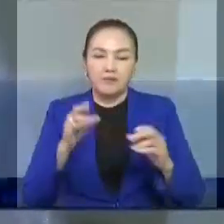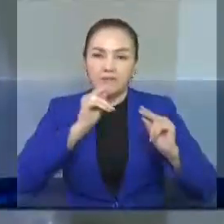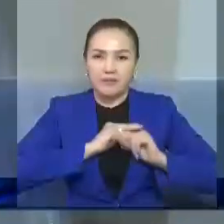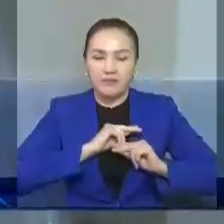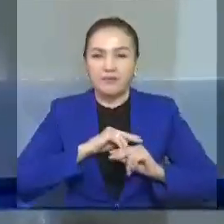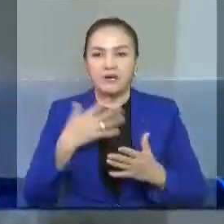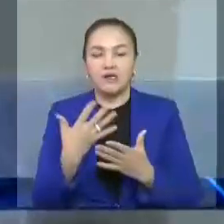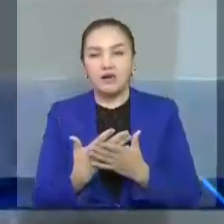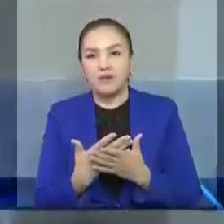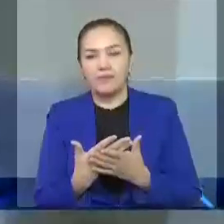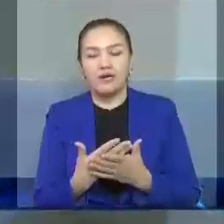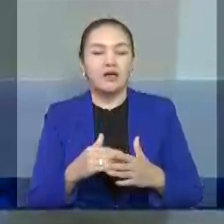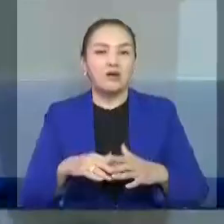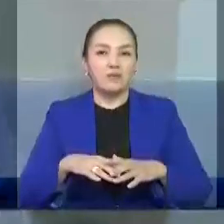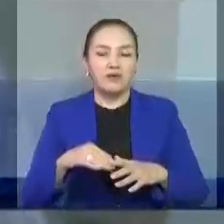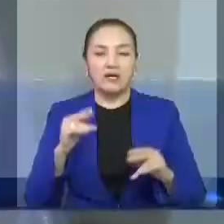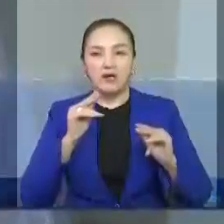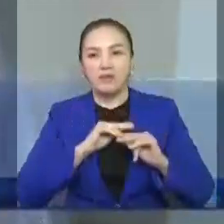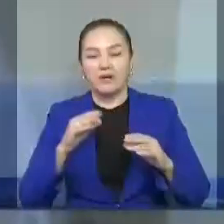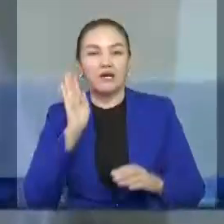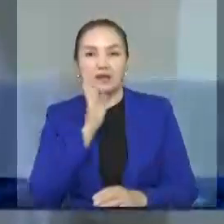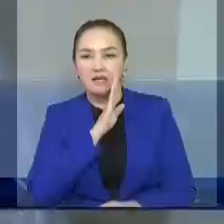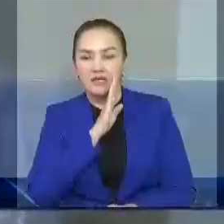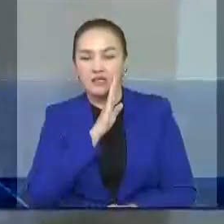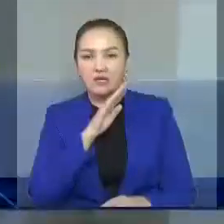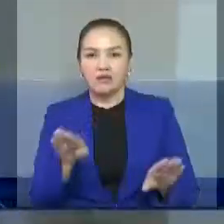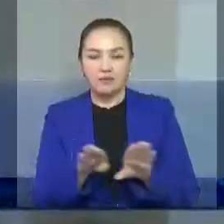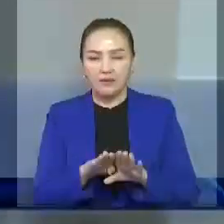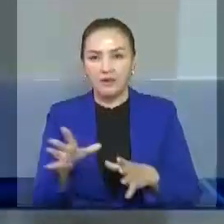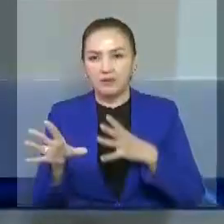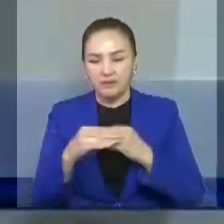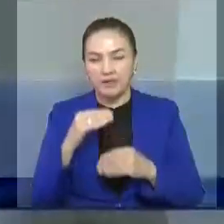40-50 жылдан астам еңбек еткен аналар осылай қызмет жасап жатырмыз.